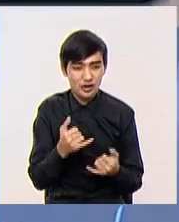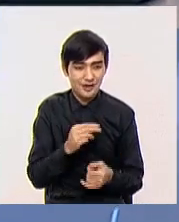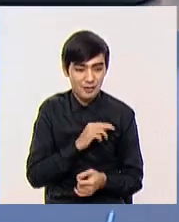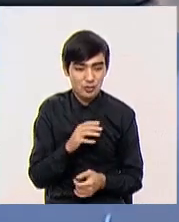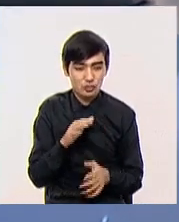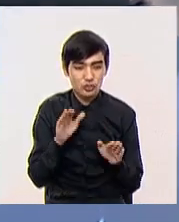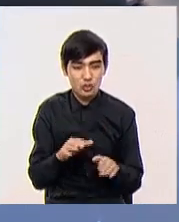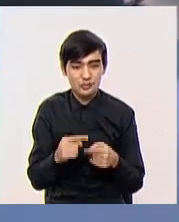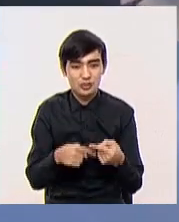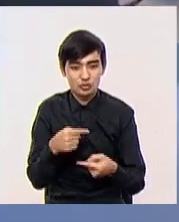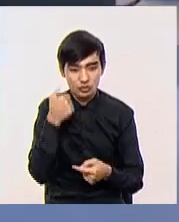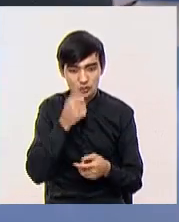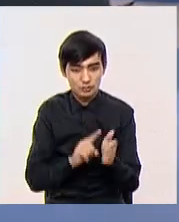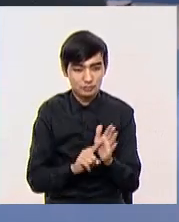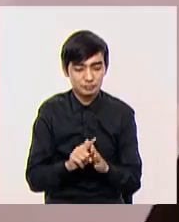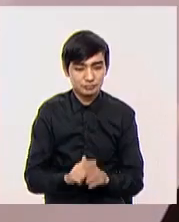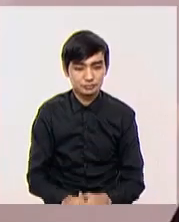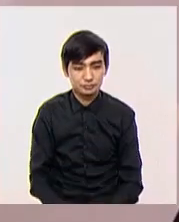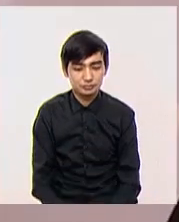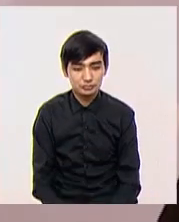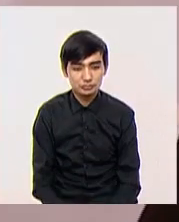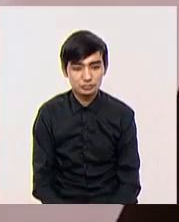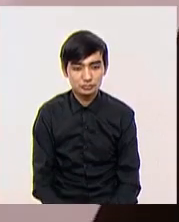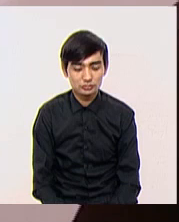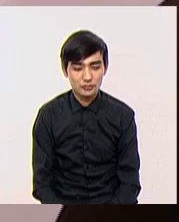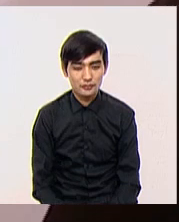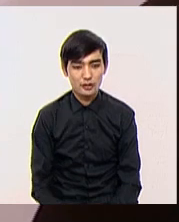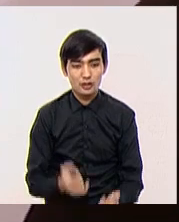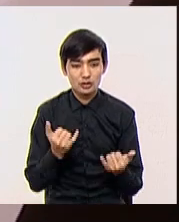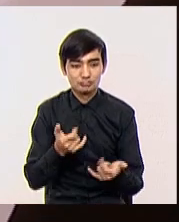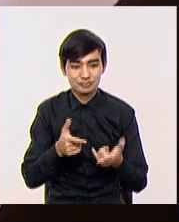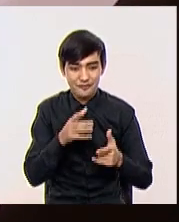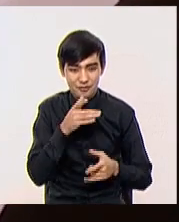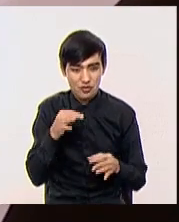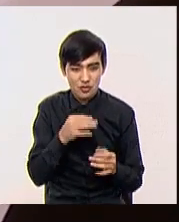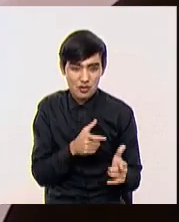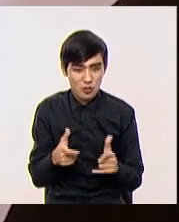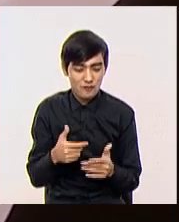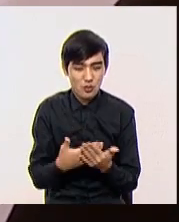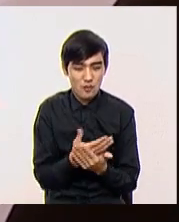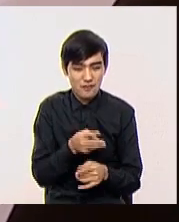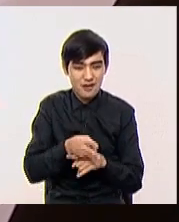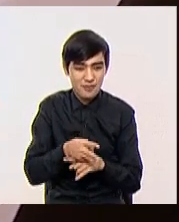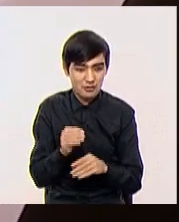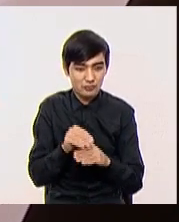планируют только на следующий год. В настоящее время готовится к запуску новые